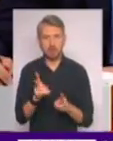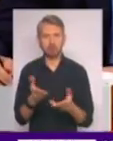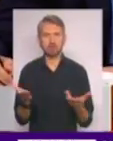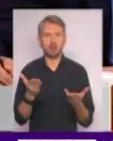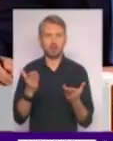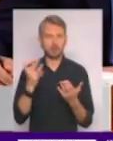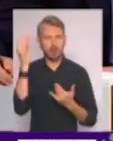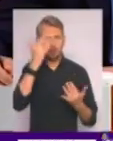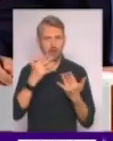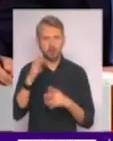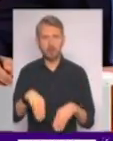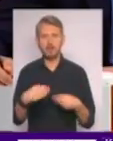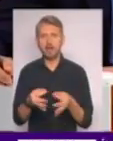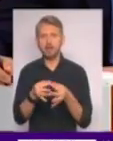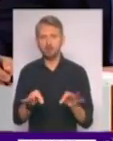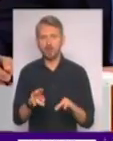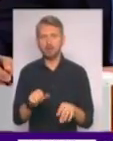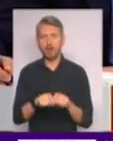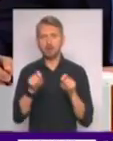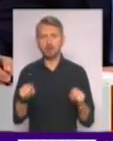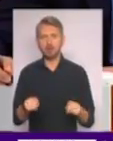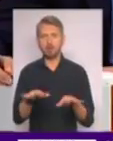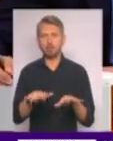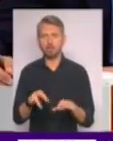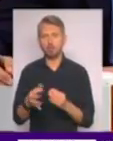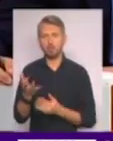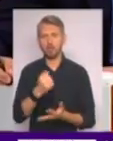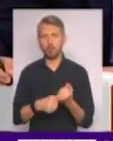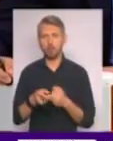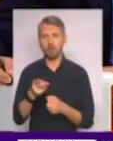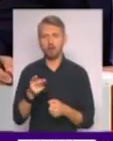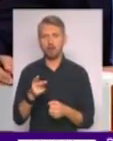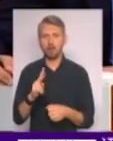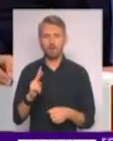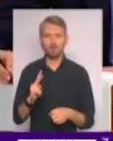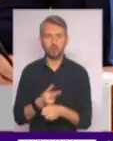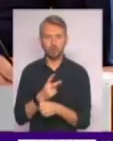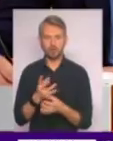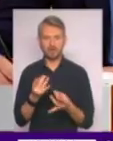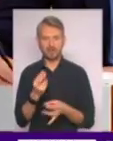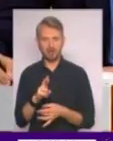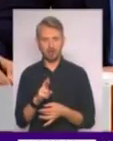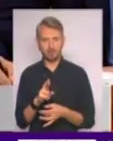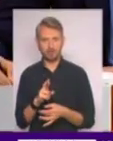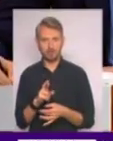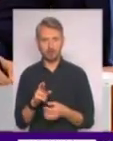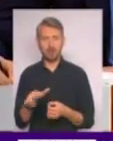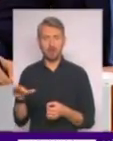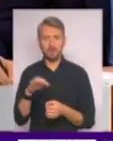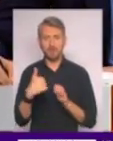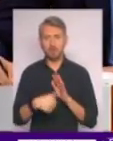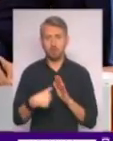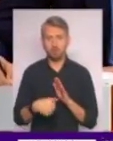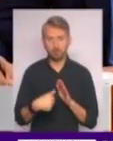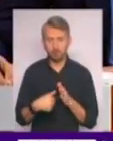соображений дали разрешение на открытие пункта вот по приему вторичного сырья. Понимаете, вот, извините, все бомжи вот эти,